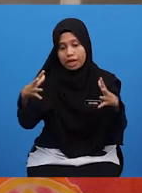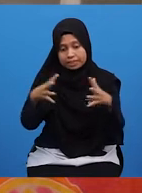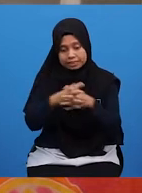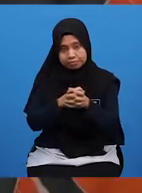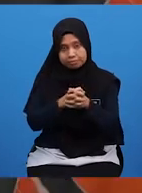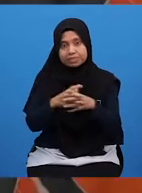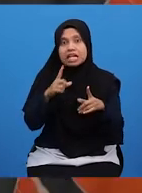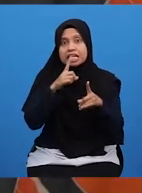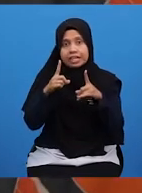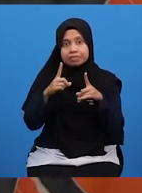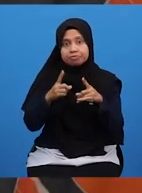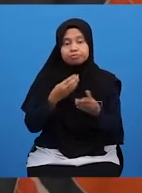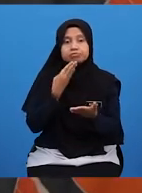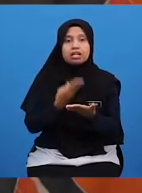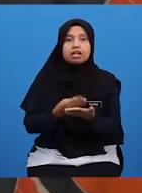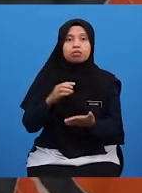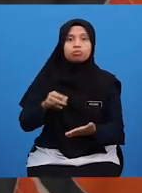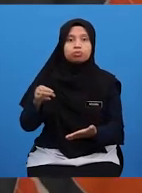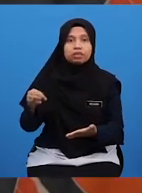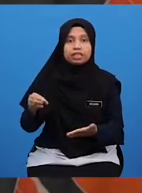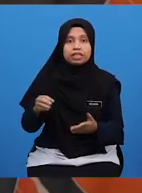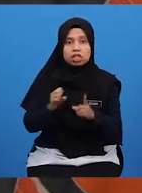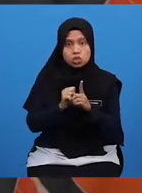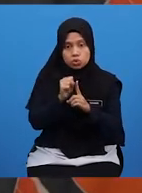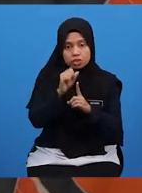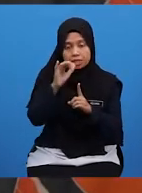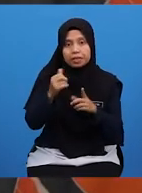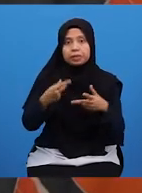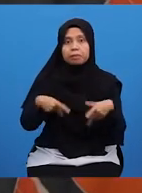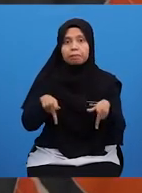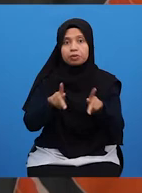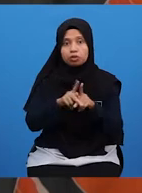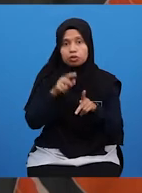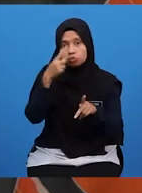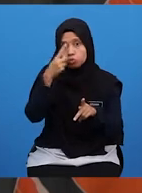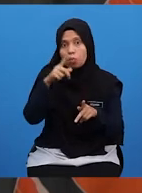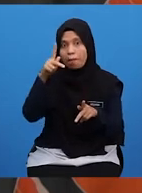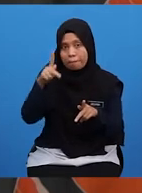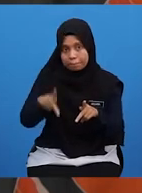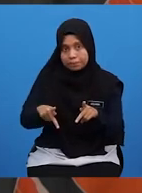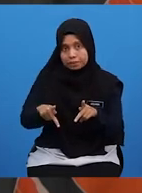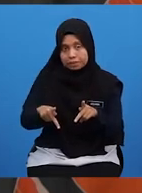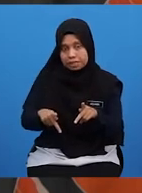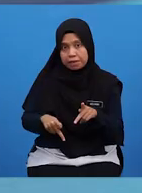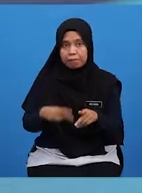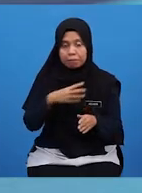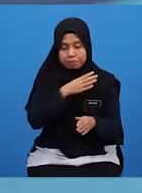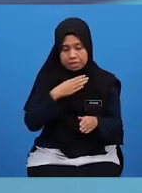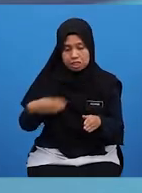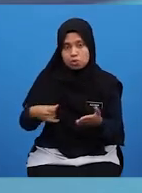lilin. Baiklah, murid-murid. Sukatan yang diperlukan bagi menghasilkan lilin batik lukis adalah